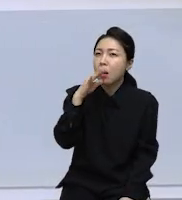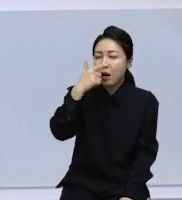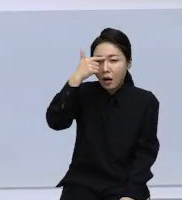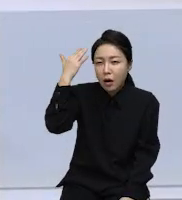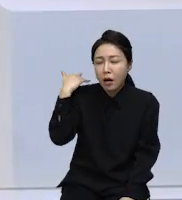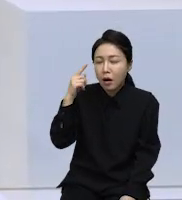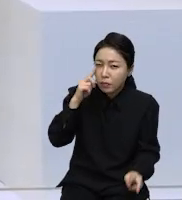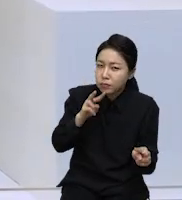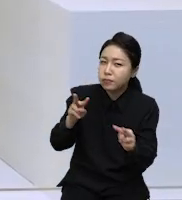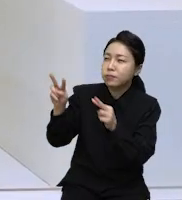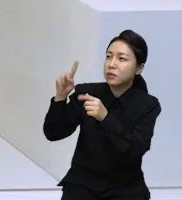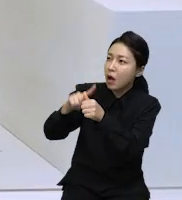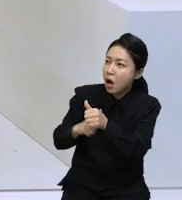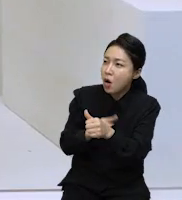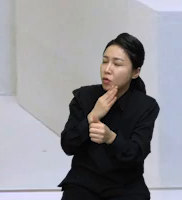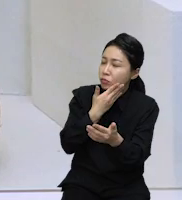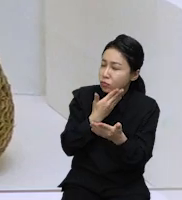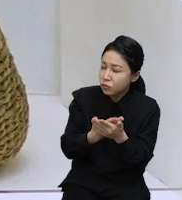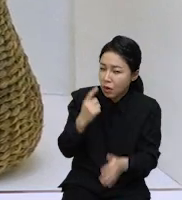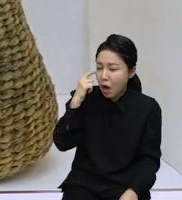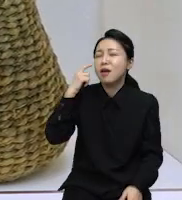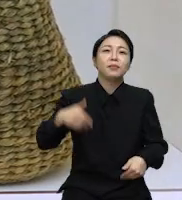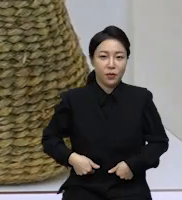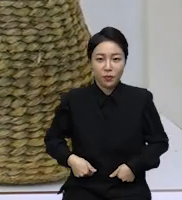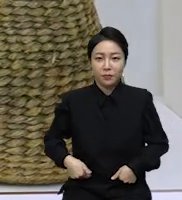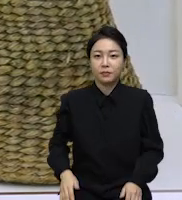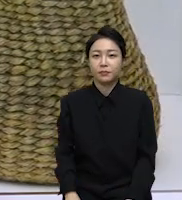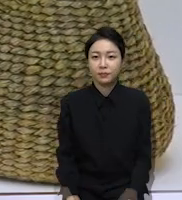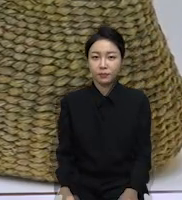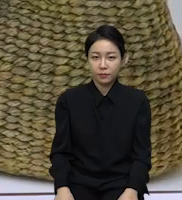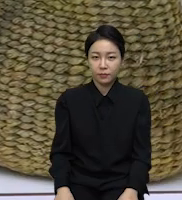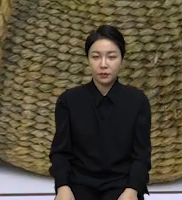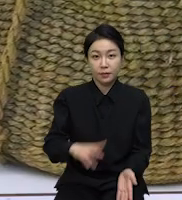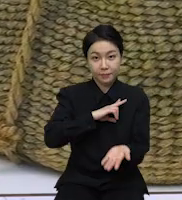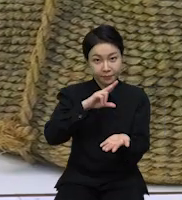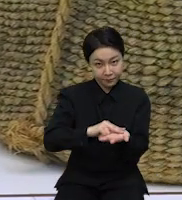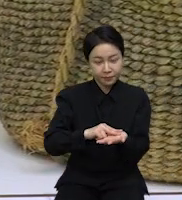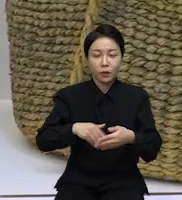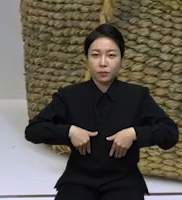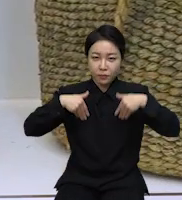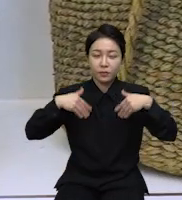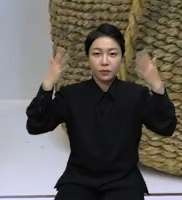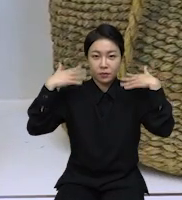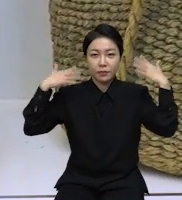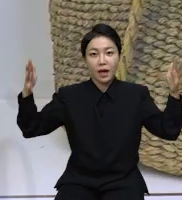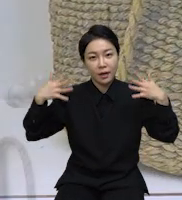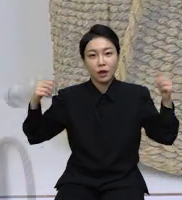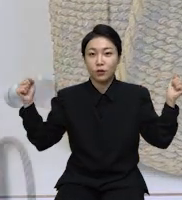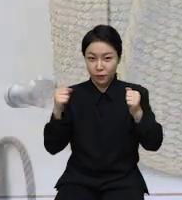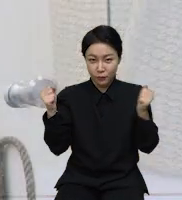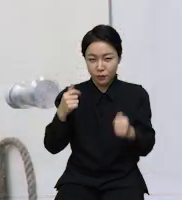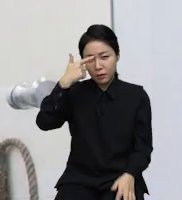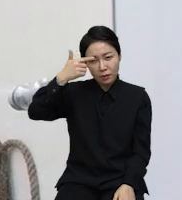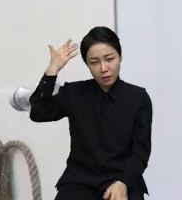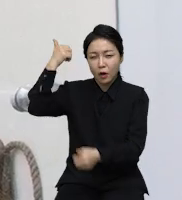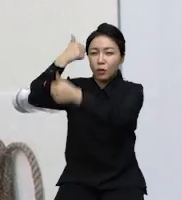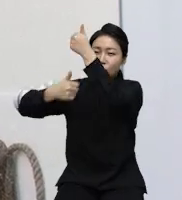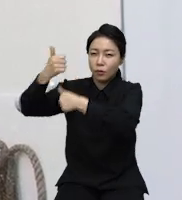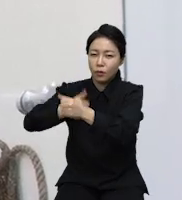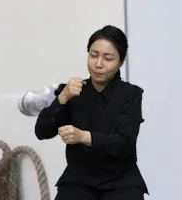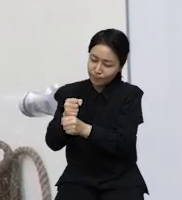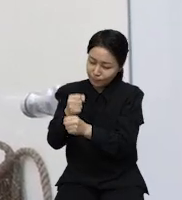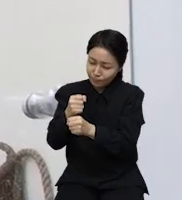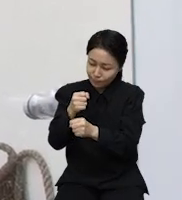일상을 되돌아보고 자연의 중요성을 인식하고자 합니다. 전시에서는 봄, 여름, 가을, 겨울에